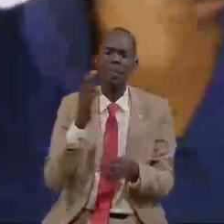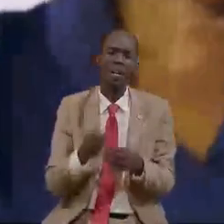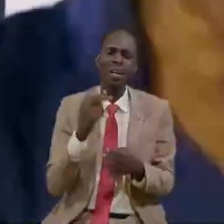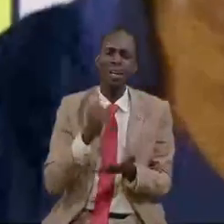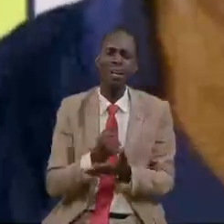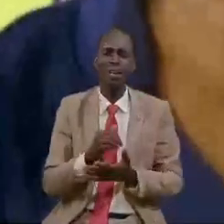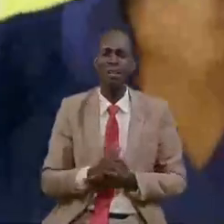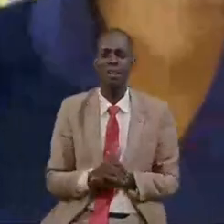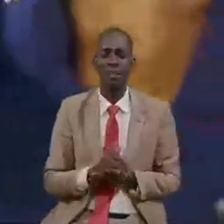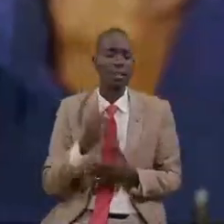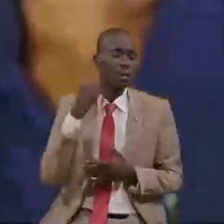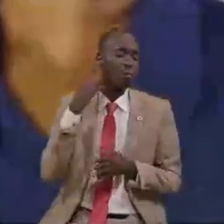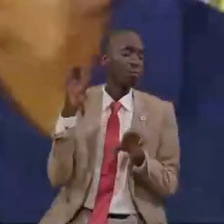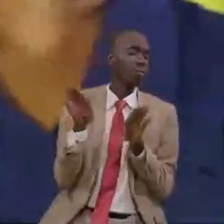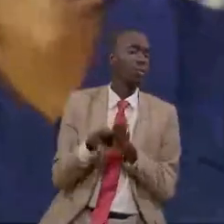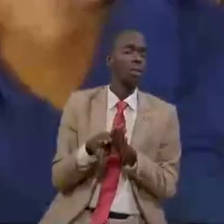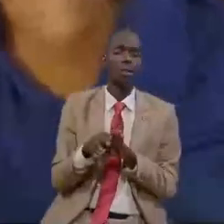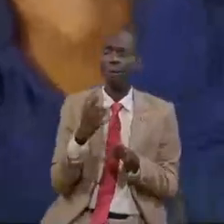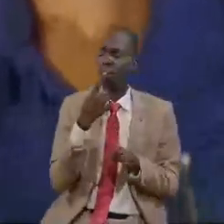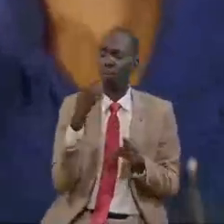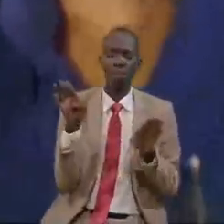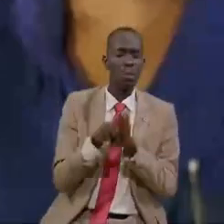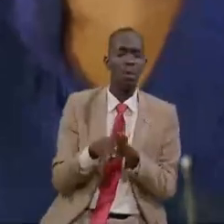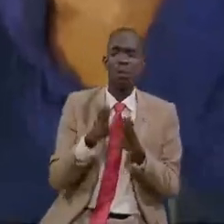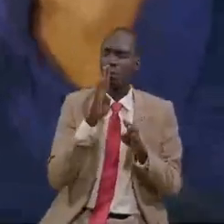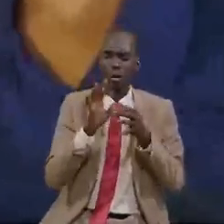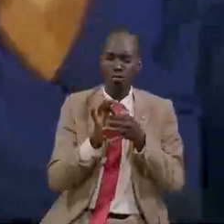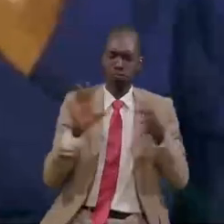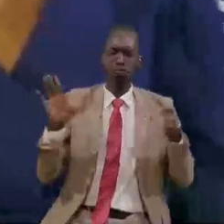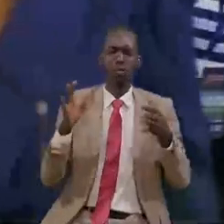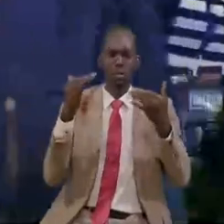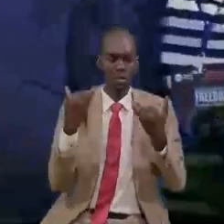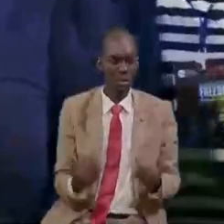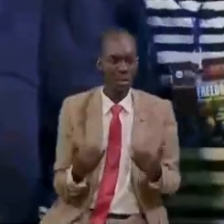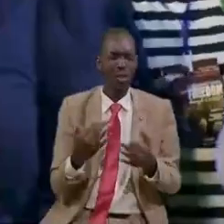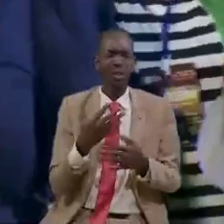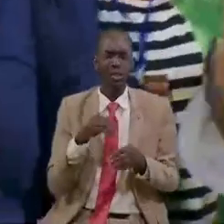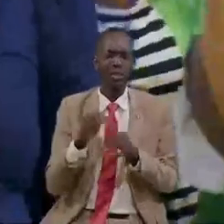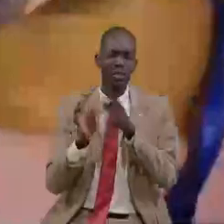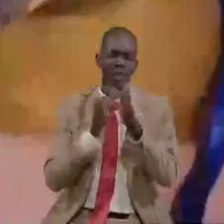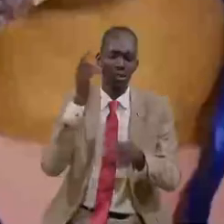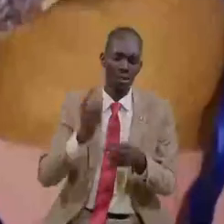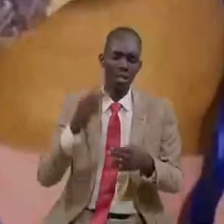Les oreilles sourdes, les langues muettes, soyez déliés maintenant au nom de Jésus-Christ.